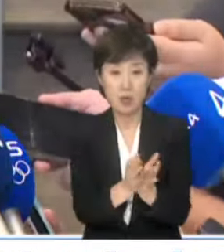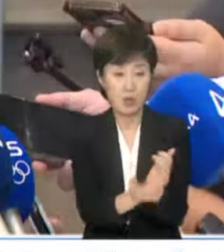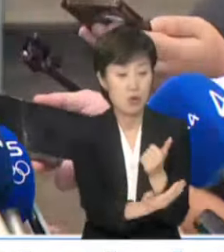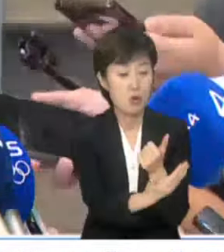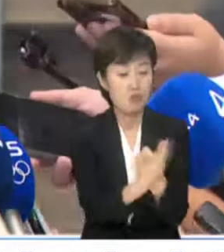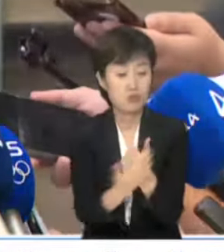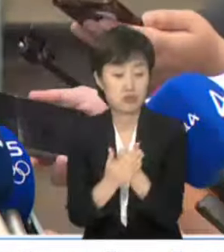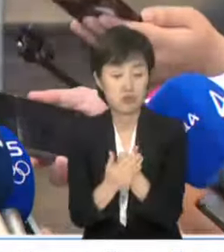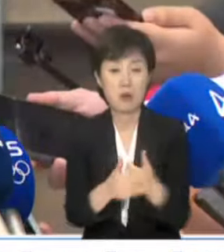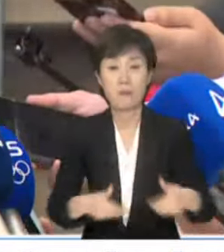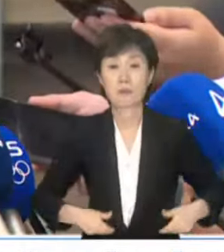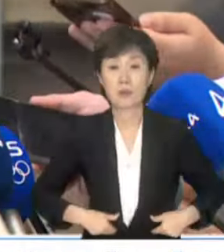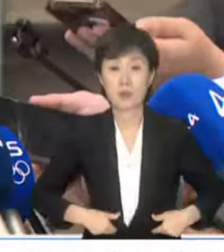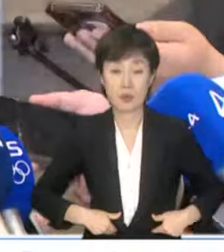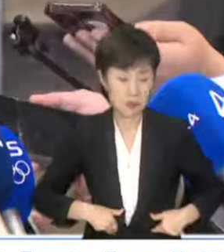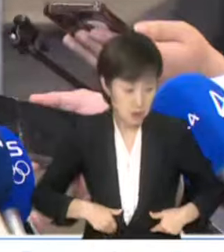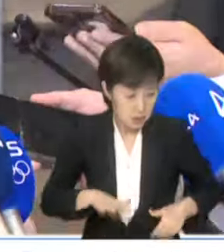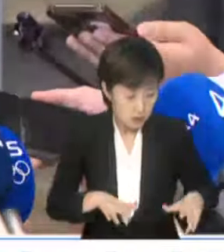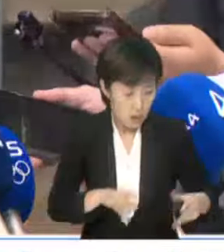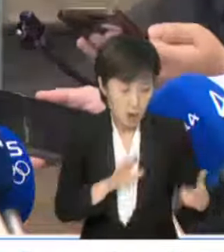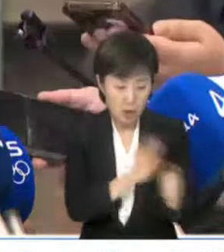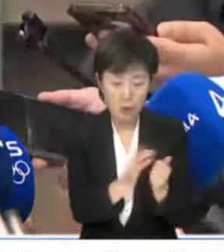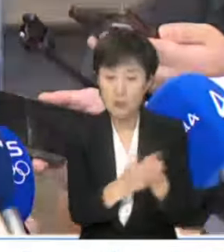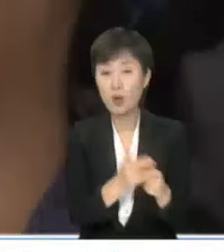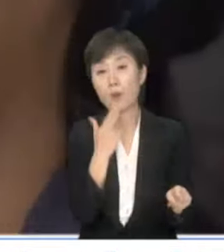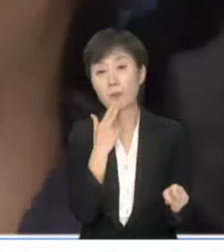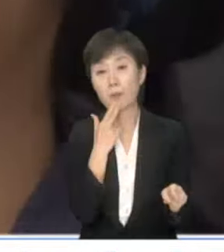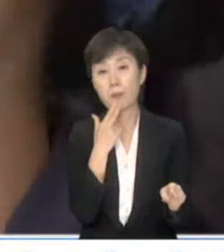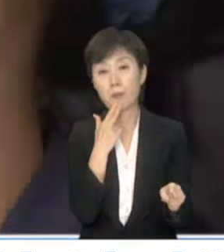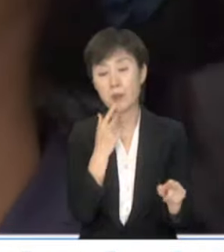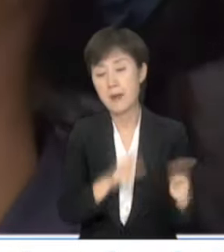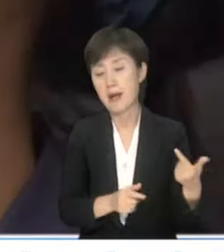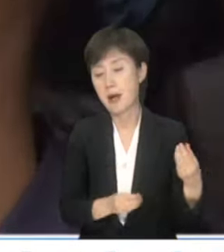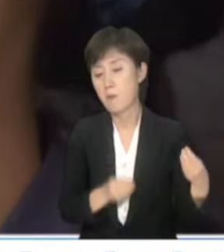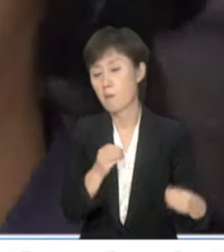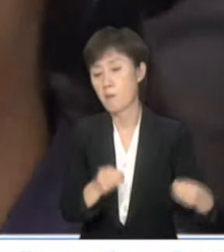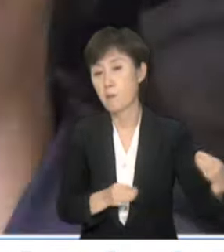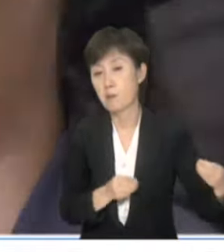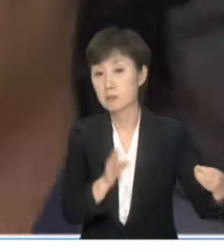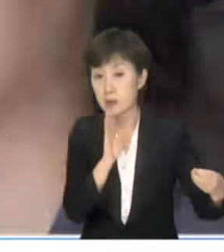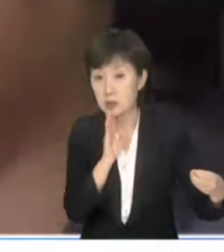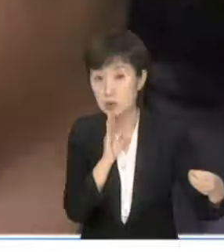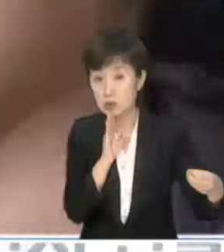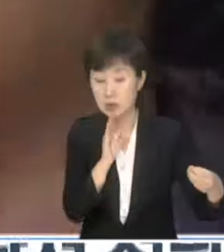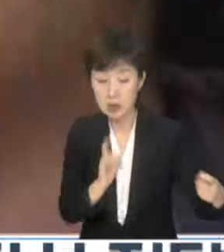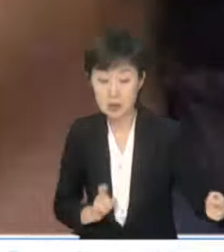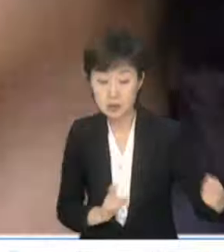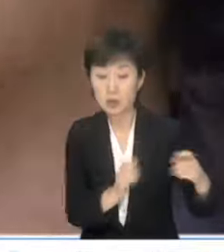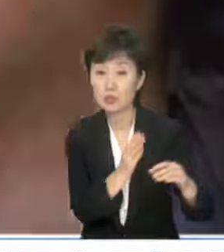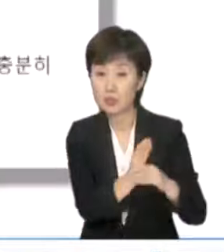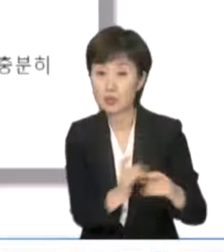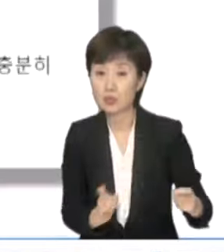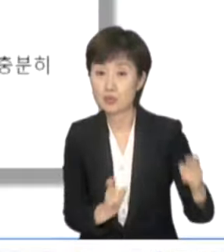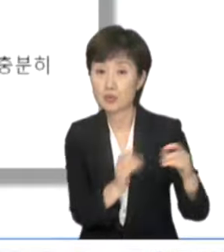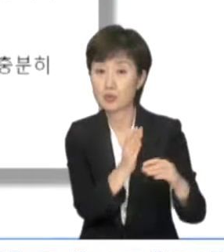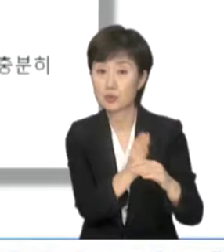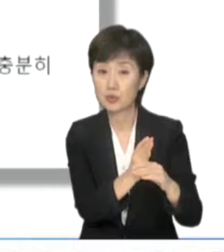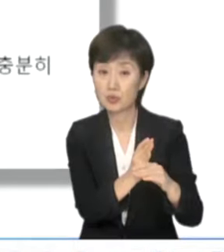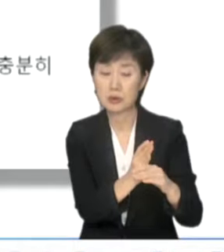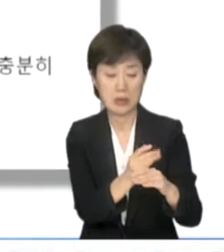협력이 돼야 되는데 현재는 협력보다 대치된 상황 아니겠습니까? 조금 더 엄격하게 말한 분쟁 중인 상황이라도 해석되기